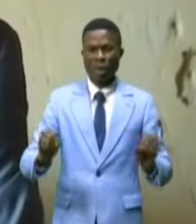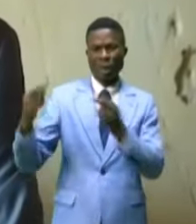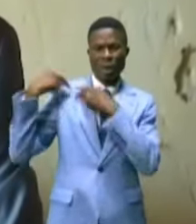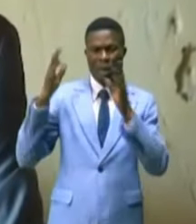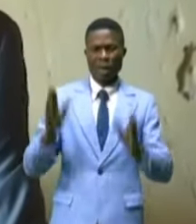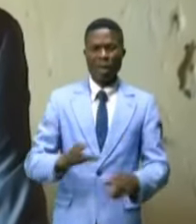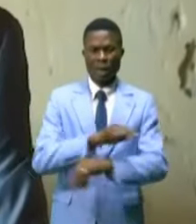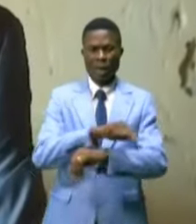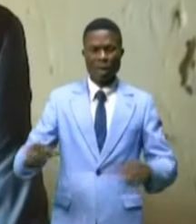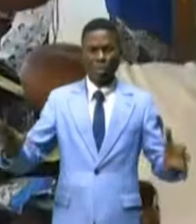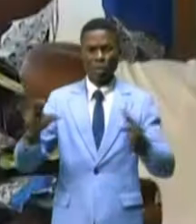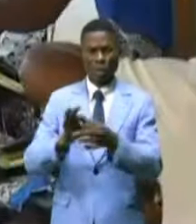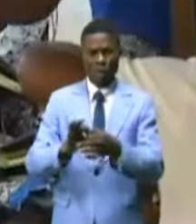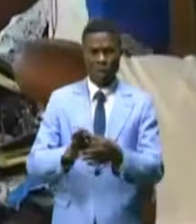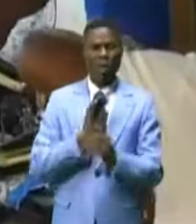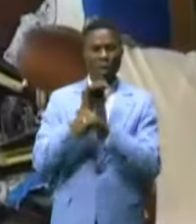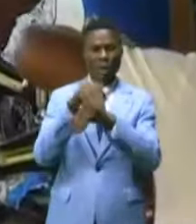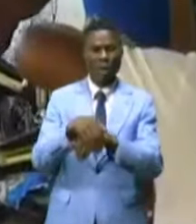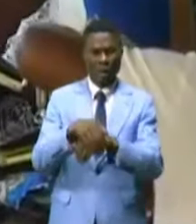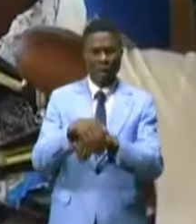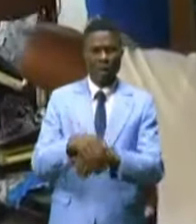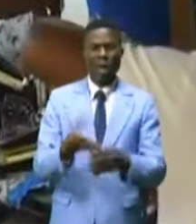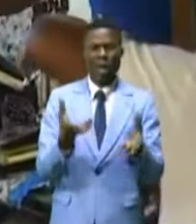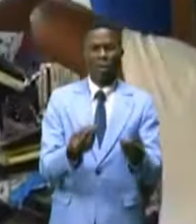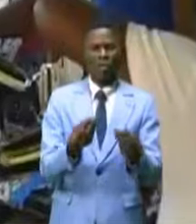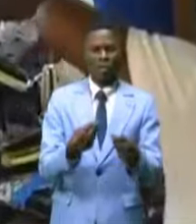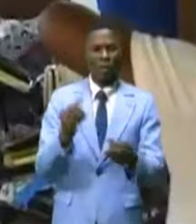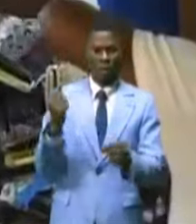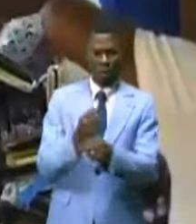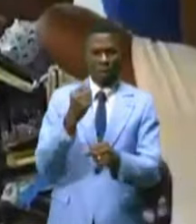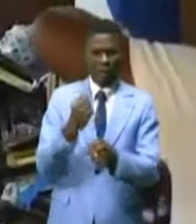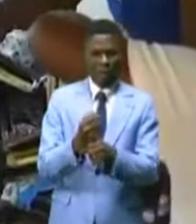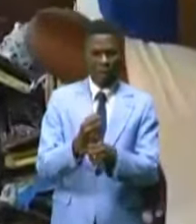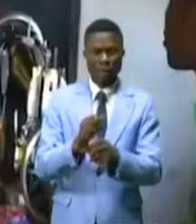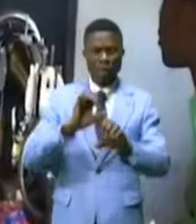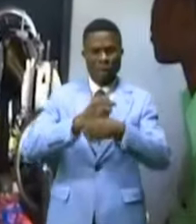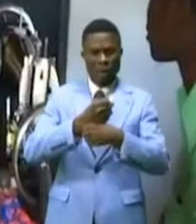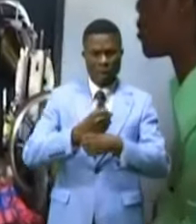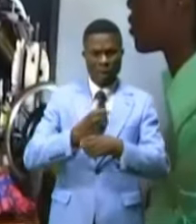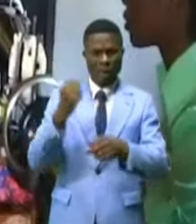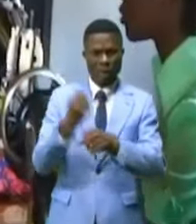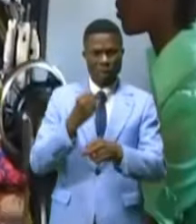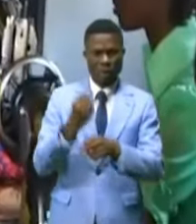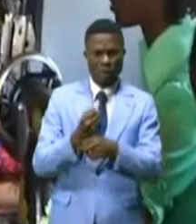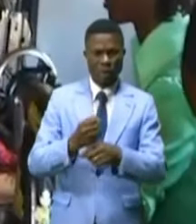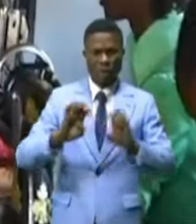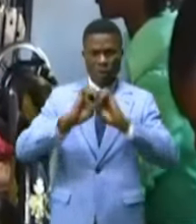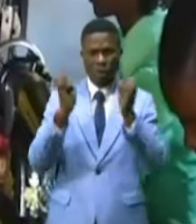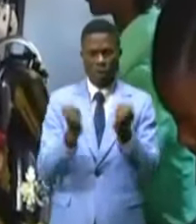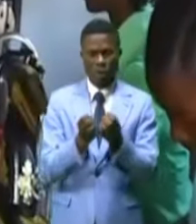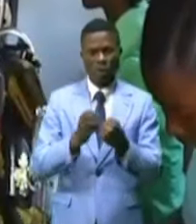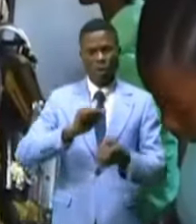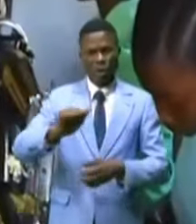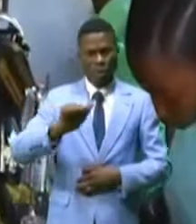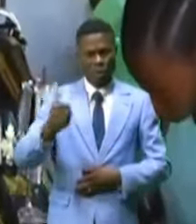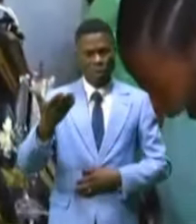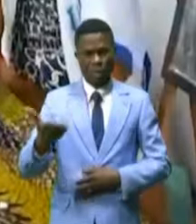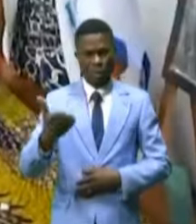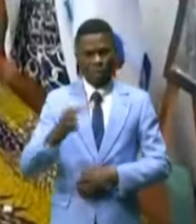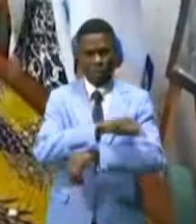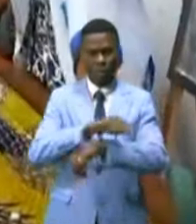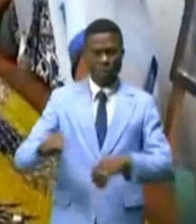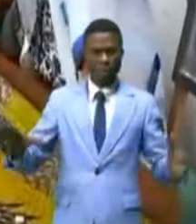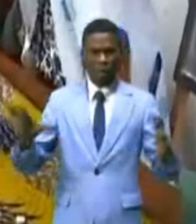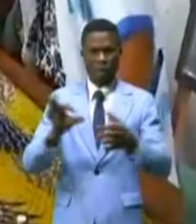des liaisons d'Idiofa s'engagent à leur faciliter la tâche dans la création de petites unités de production. Le bureau